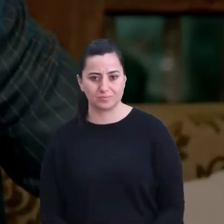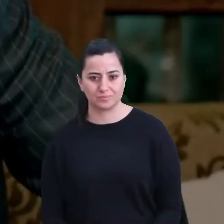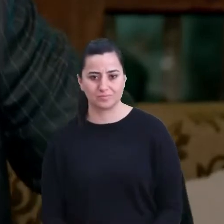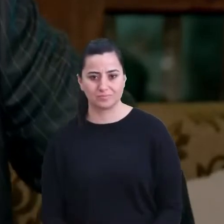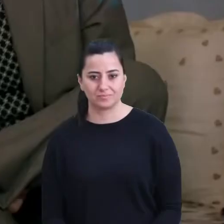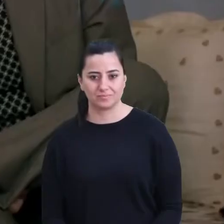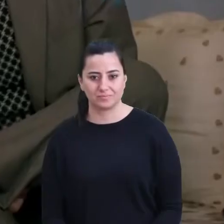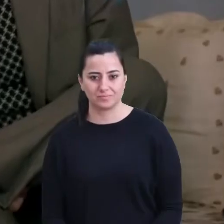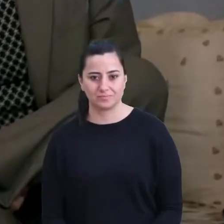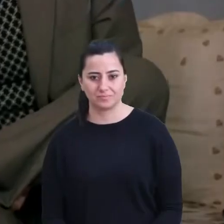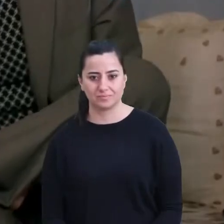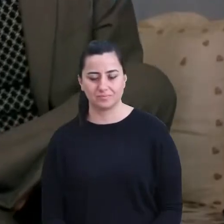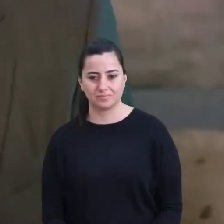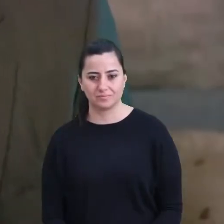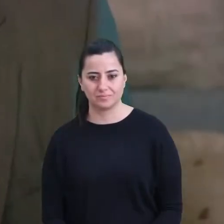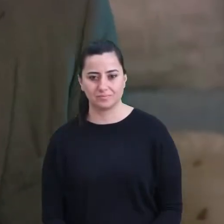kaldırıp koklayarak eğildi.